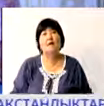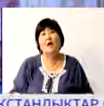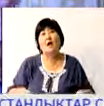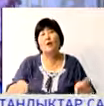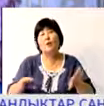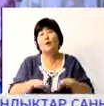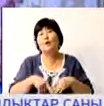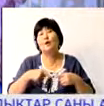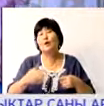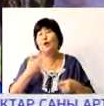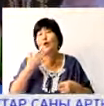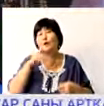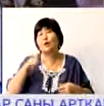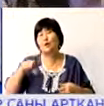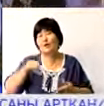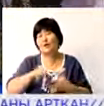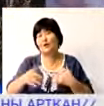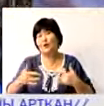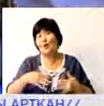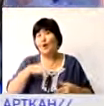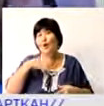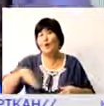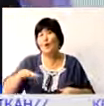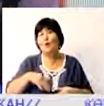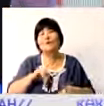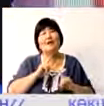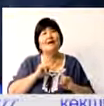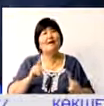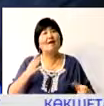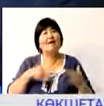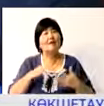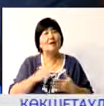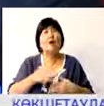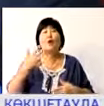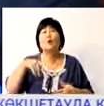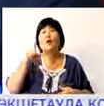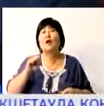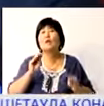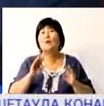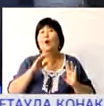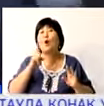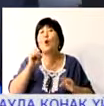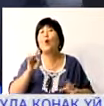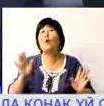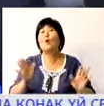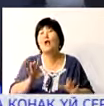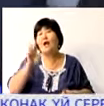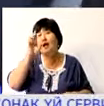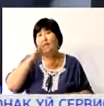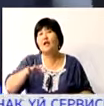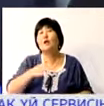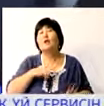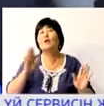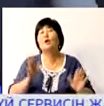Қоса түрлі ұлттың өкілдерде өнер көрсетіп, көпшілікті таң-тамаша қылды. Елу адамнан құралған хор ұжымы елім менің әнін